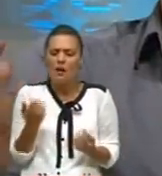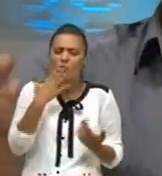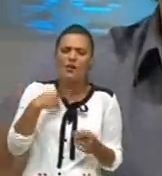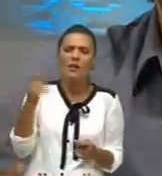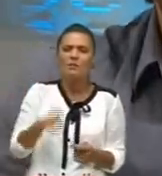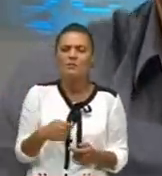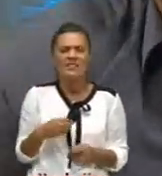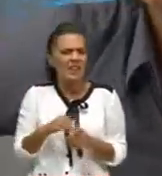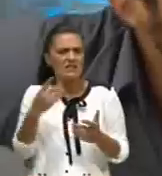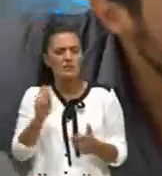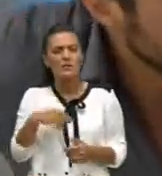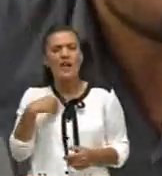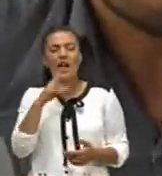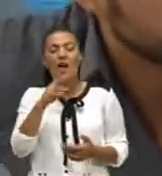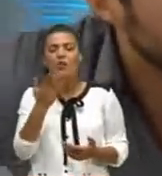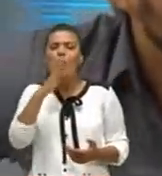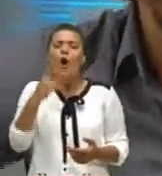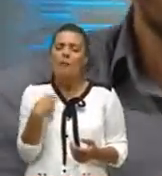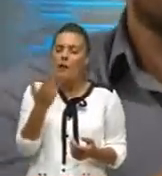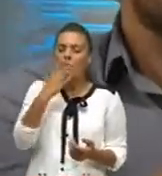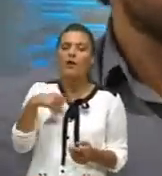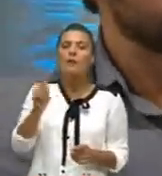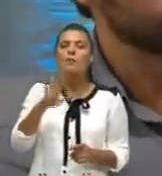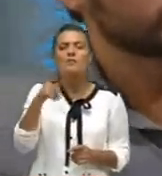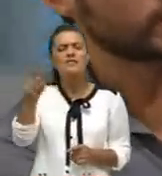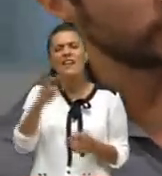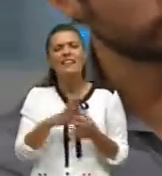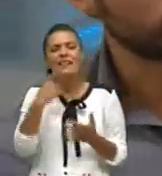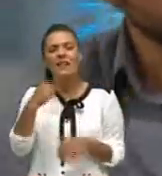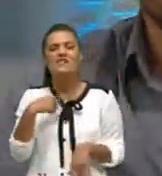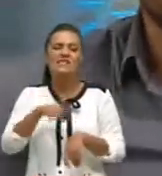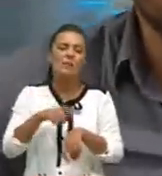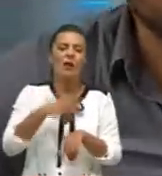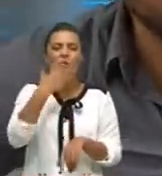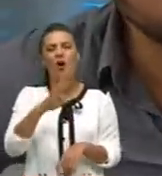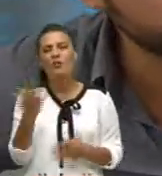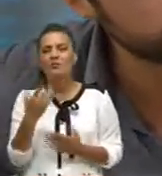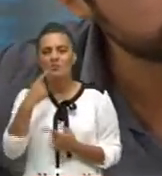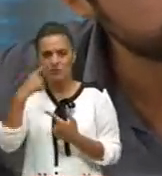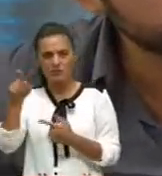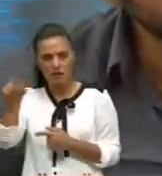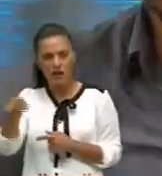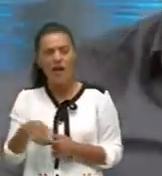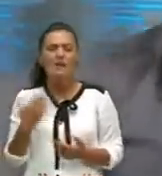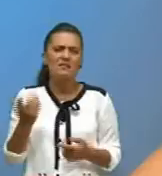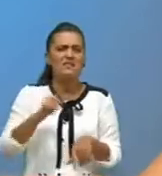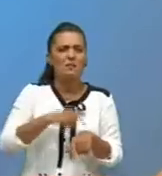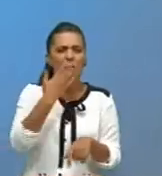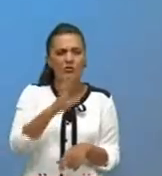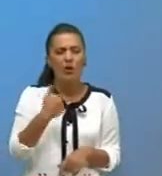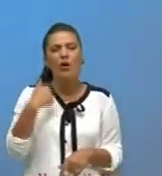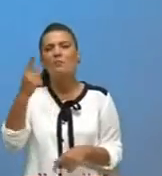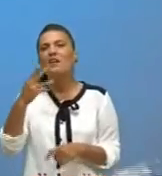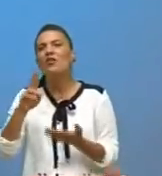olamıyorum. Yok yapayım. Hayır yani yok yapamıyorum diyor. Ne diyor size ne derler mesela? Zaman yok falan gibi şeyler olabiliyor galiba. Evet zaman yok. Bir kulübe